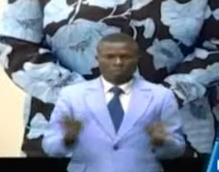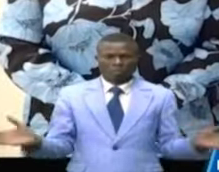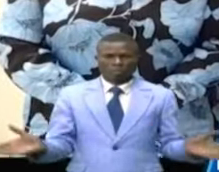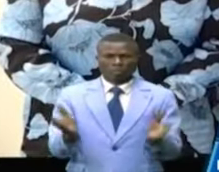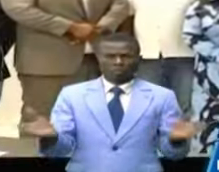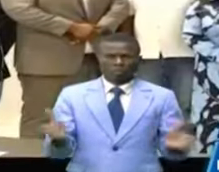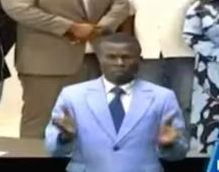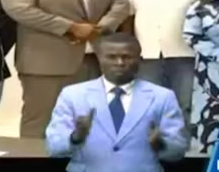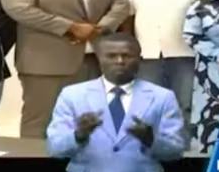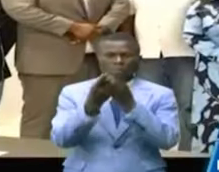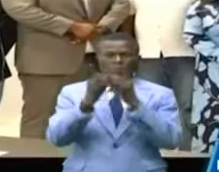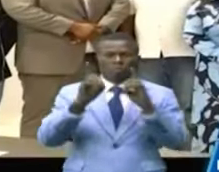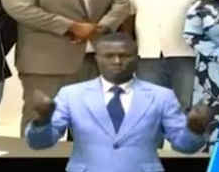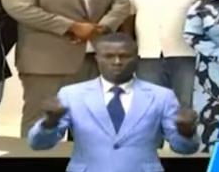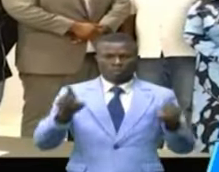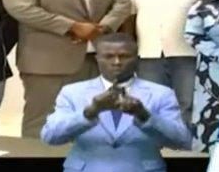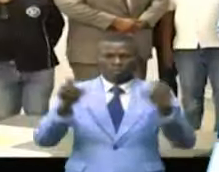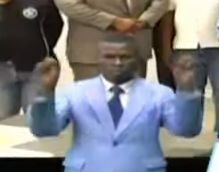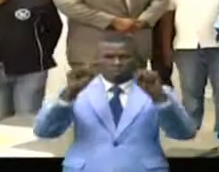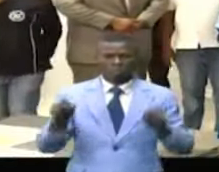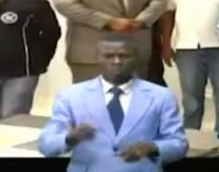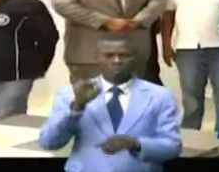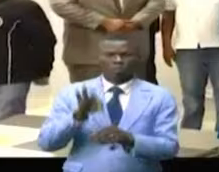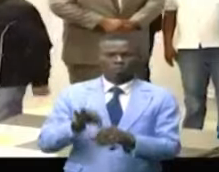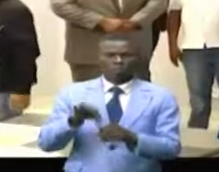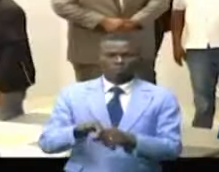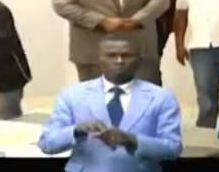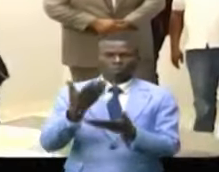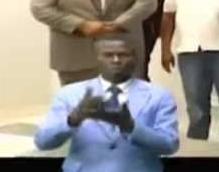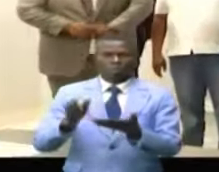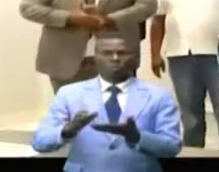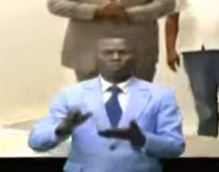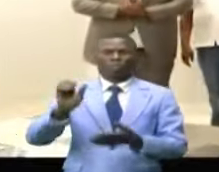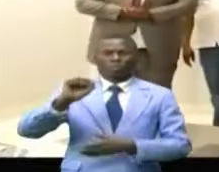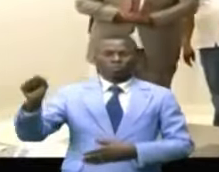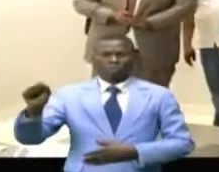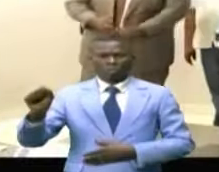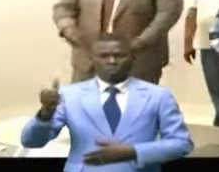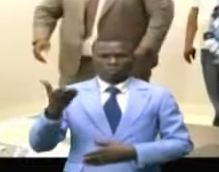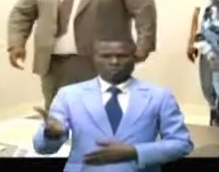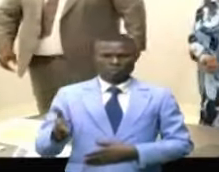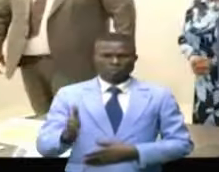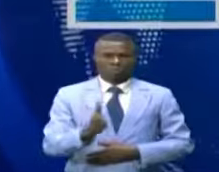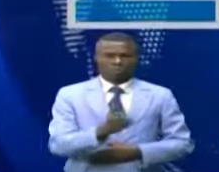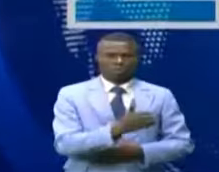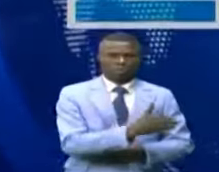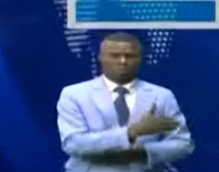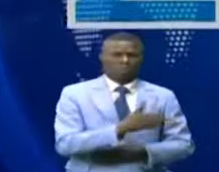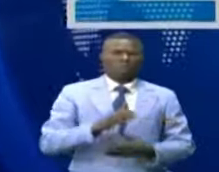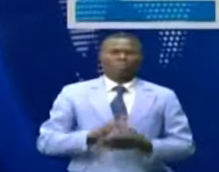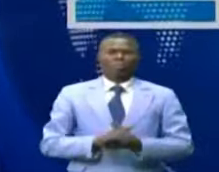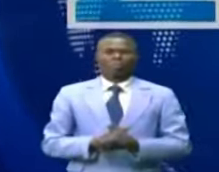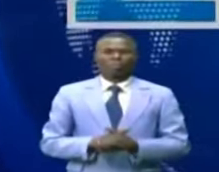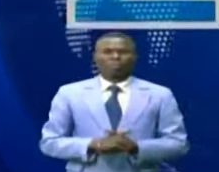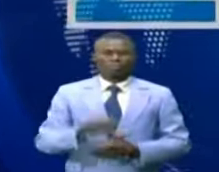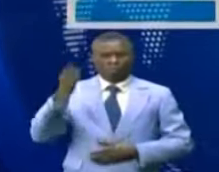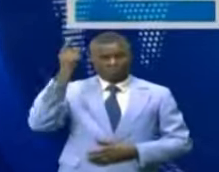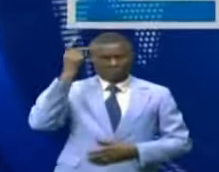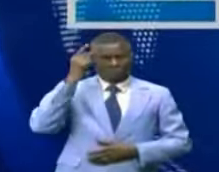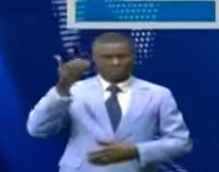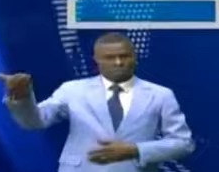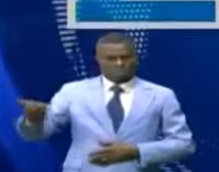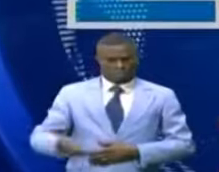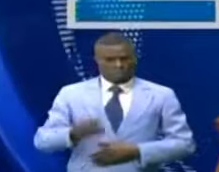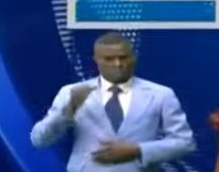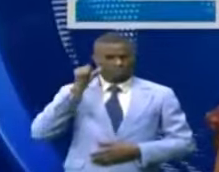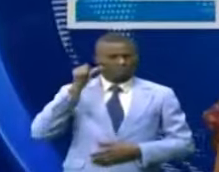renforcement de la démocratie et du système électoral dans la partie australe du continent africain. Kinshasa accueille